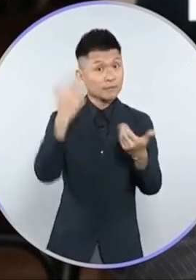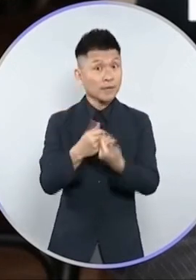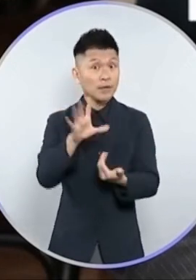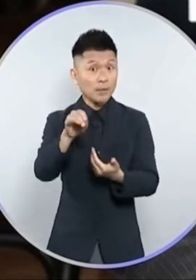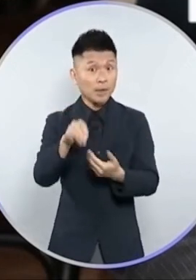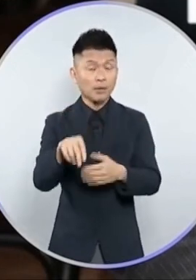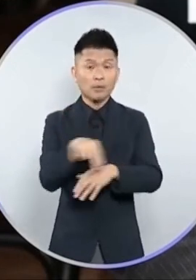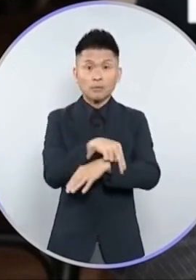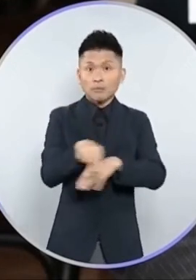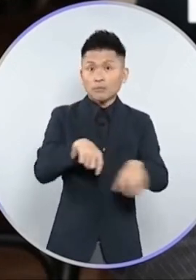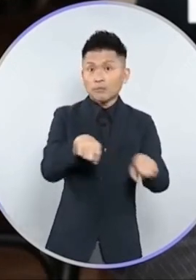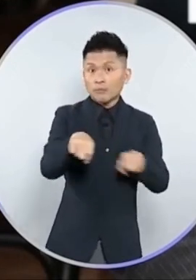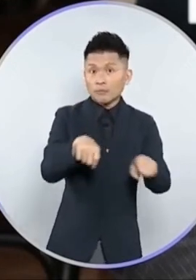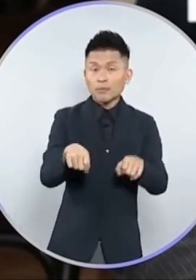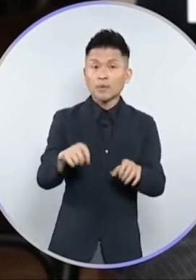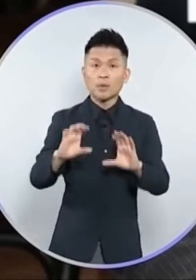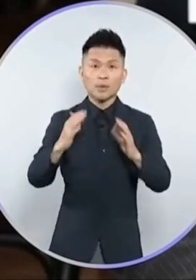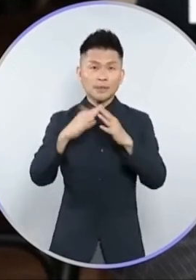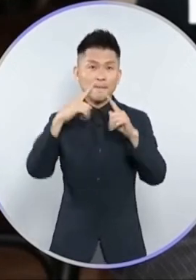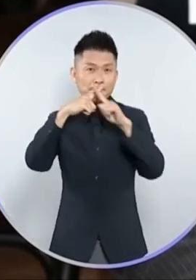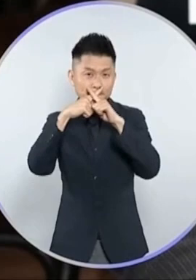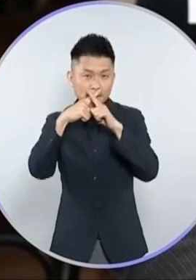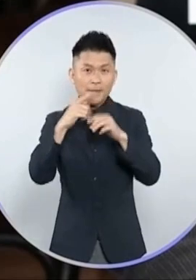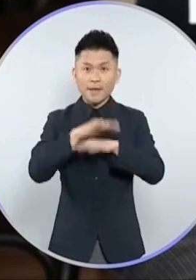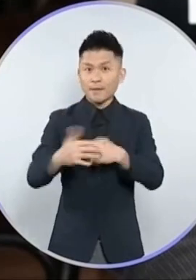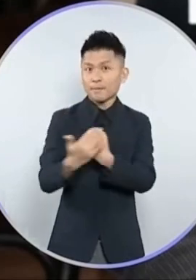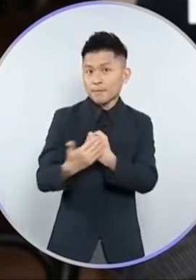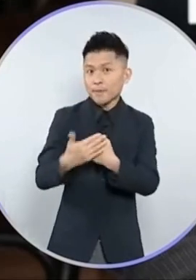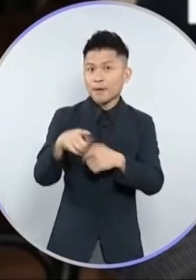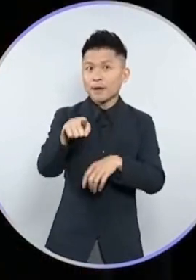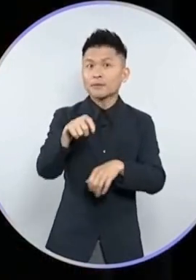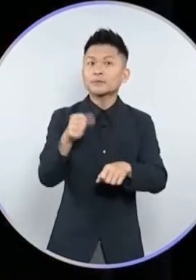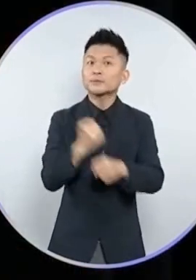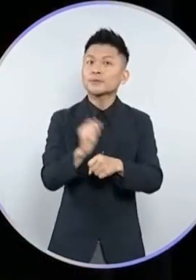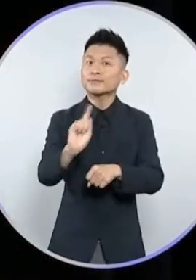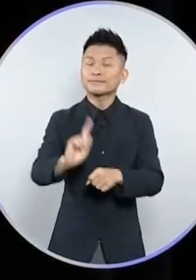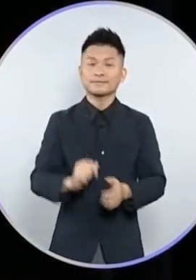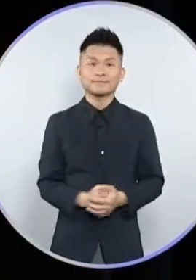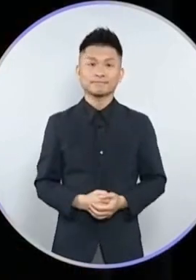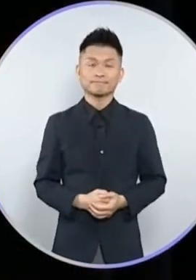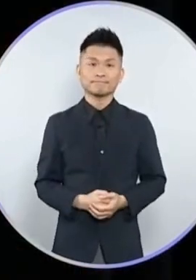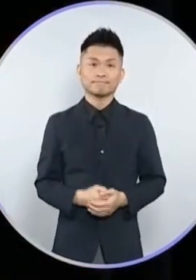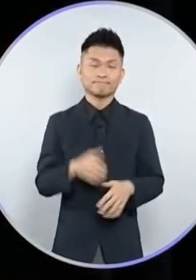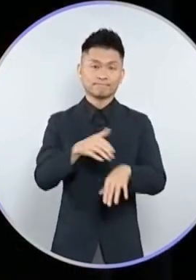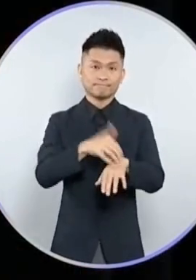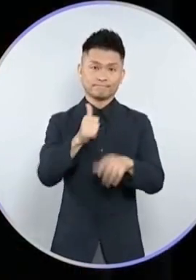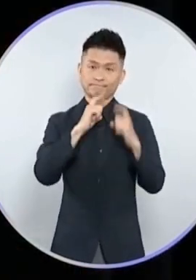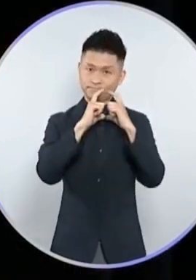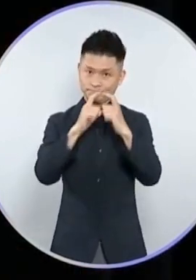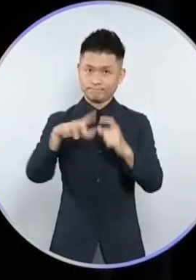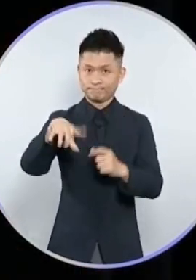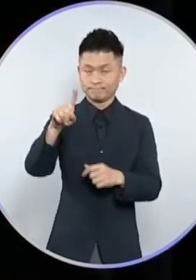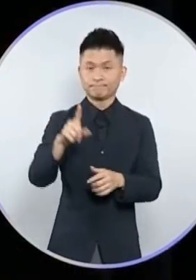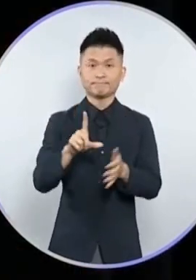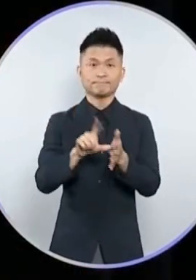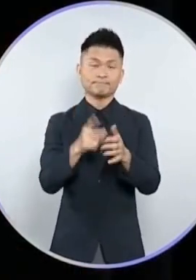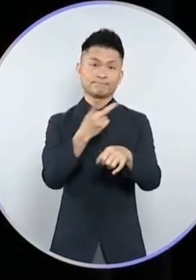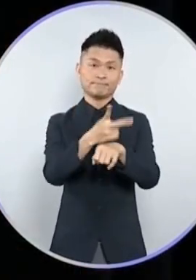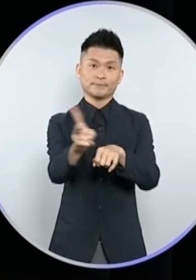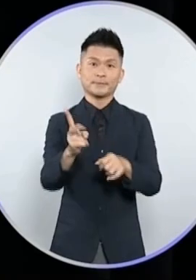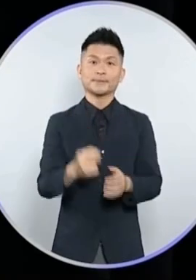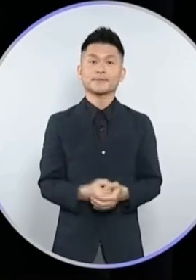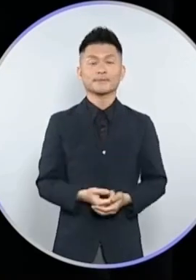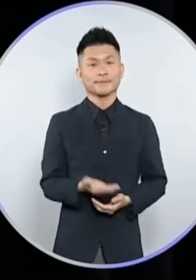策来守护国家的机密与安全？谢谢。 请侯友宜先生回答，时间两分